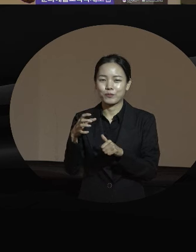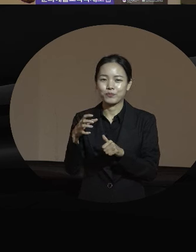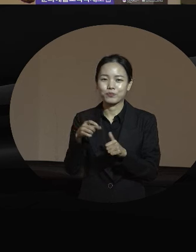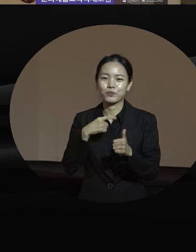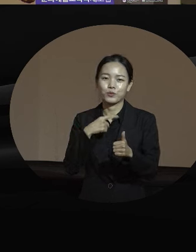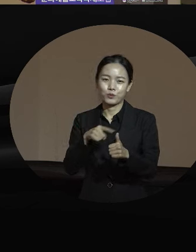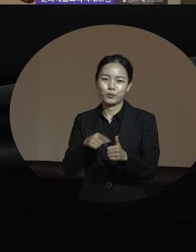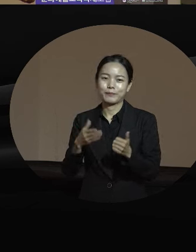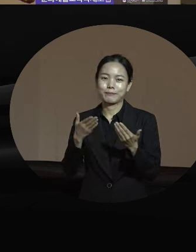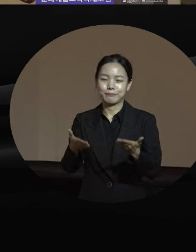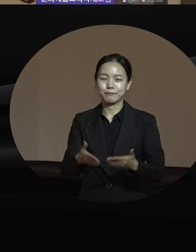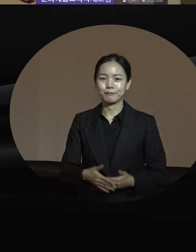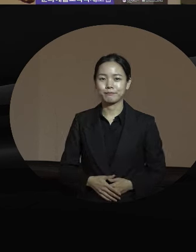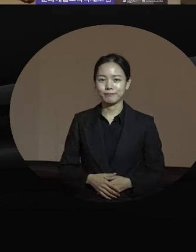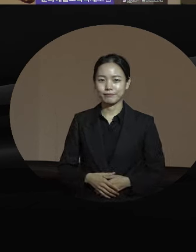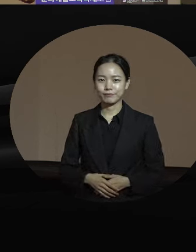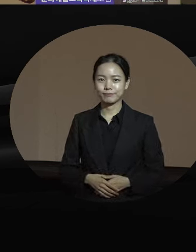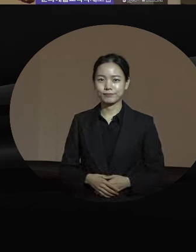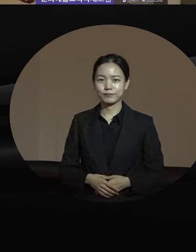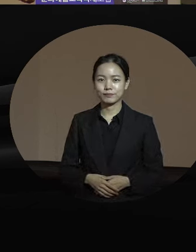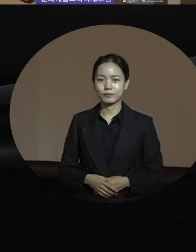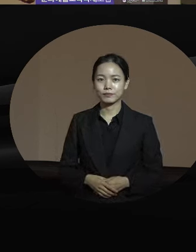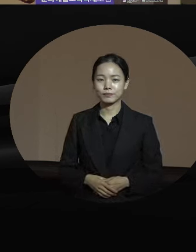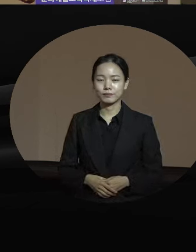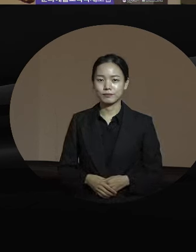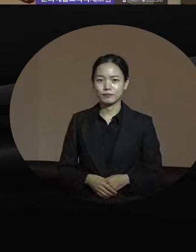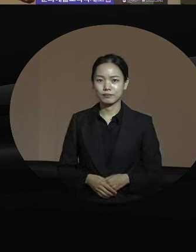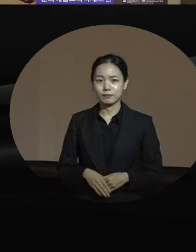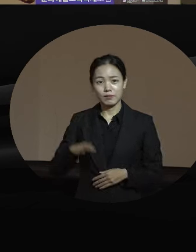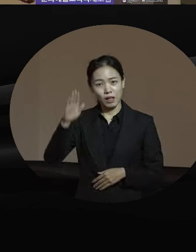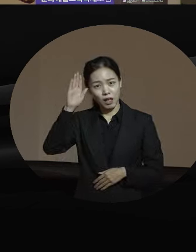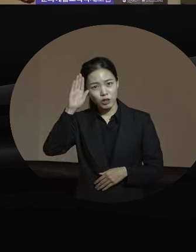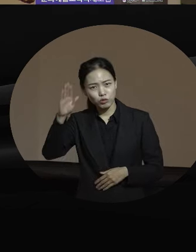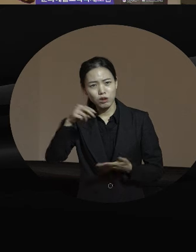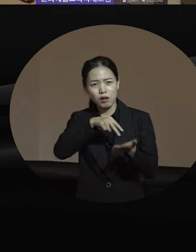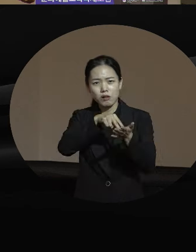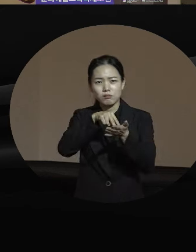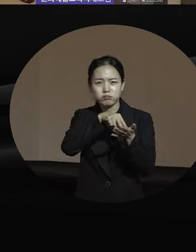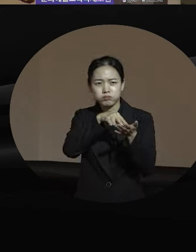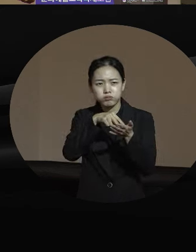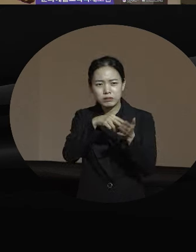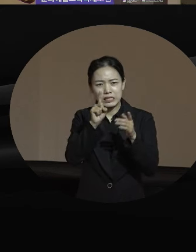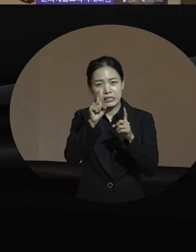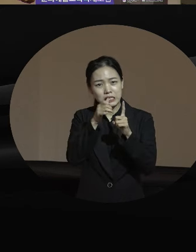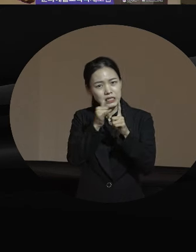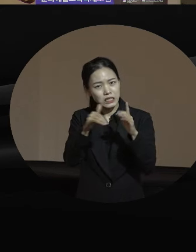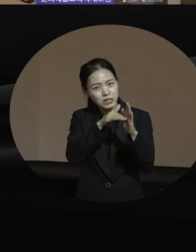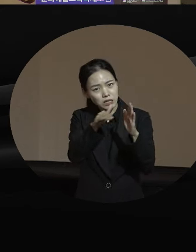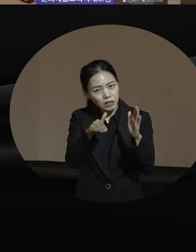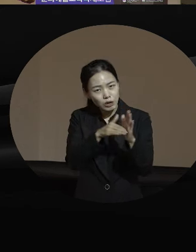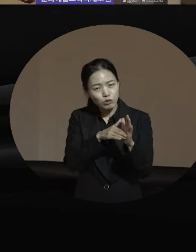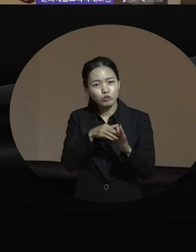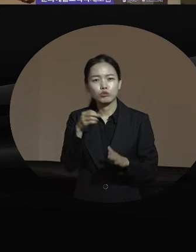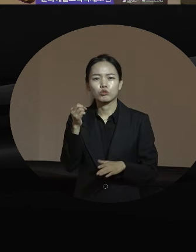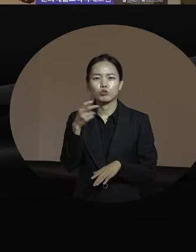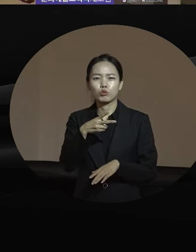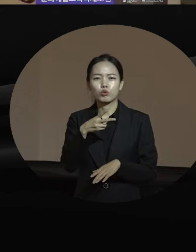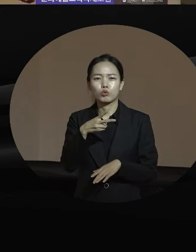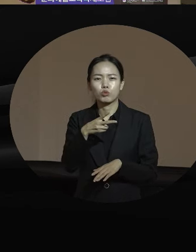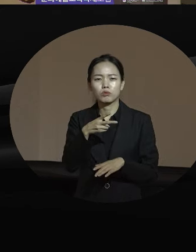이를 바탕으로 향후에는 고립과 외로움을 겪거나 돌봄이 부재한 1인 가구나 디지털 전환과 격차에